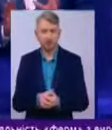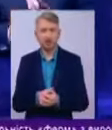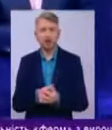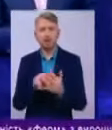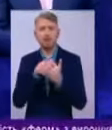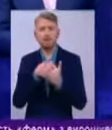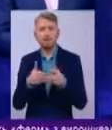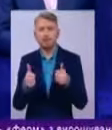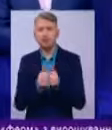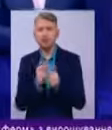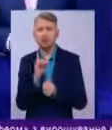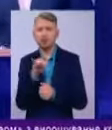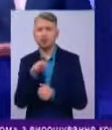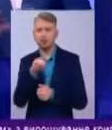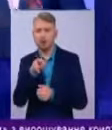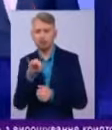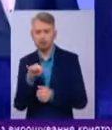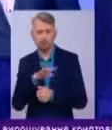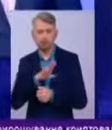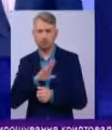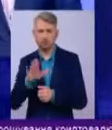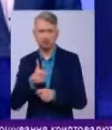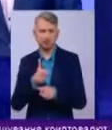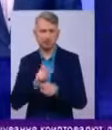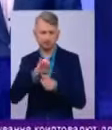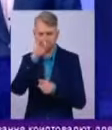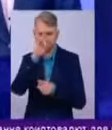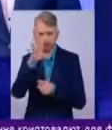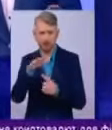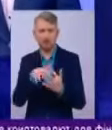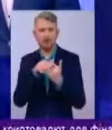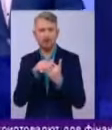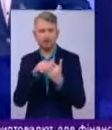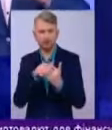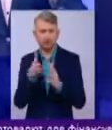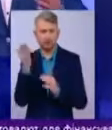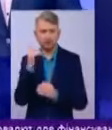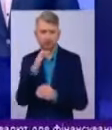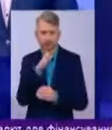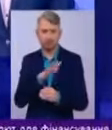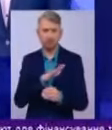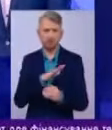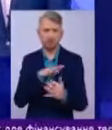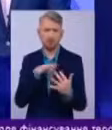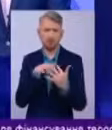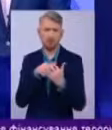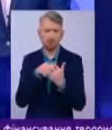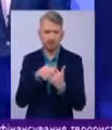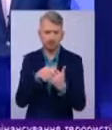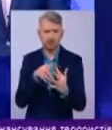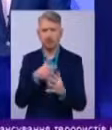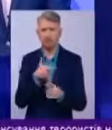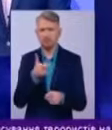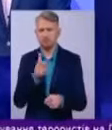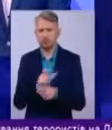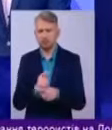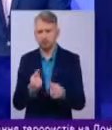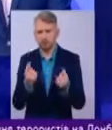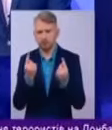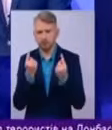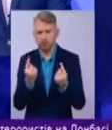під Крутами був далеко не найвизначнішим військовим зіткненням тих часів. Траплялися битви і кровопролитніші, і масштабніші. У